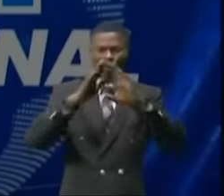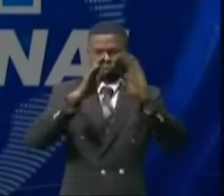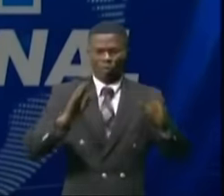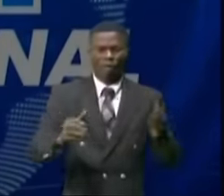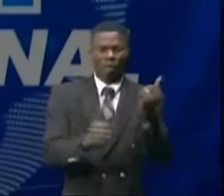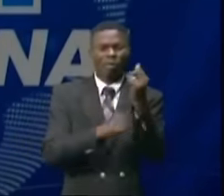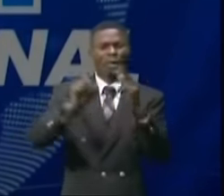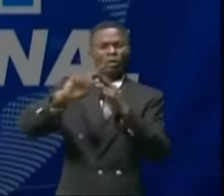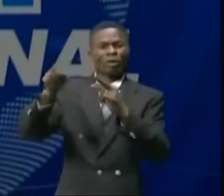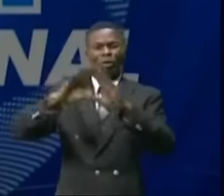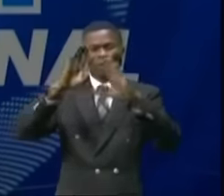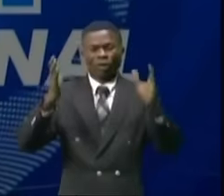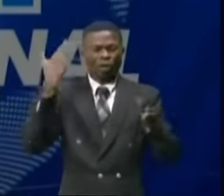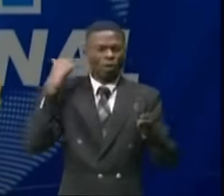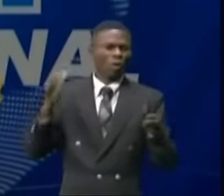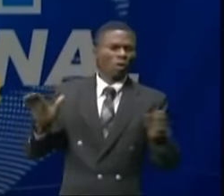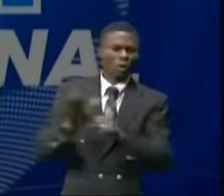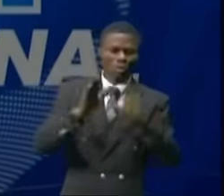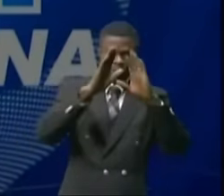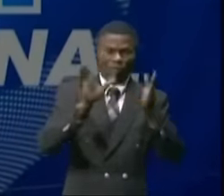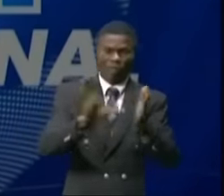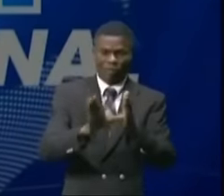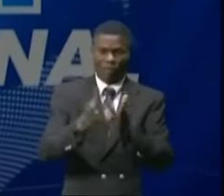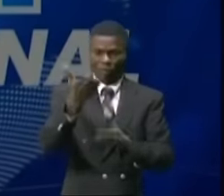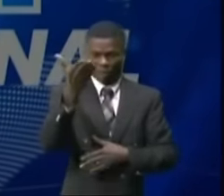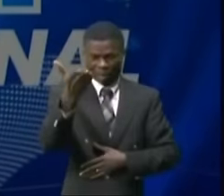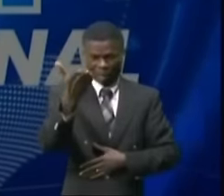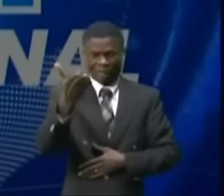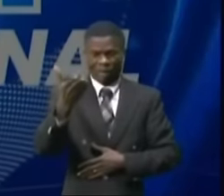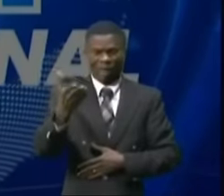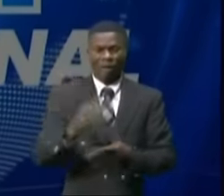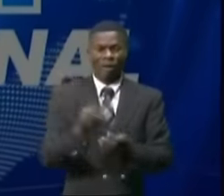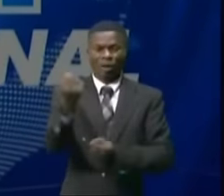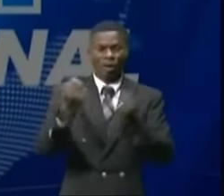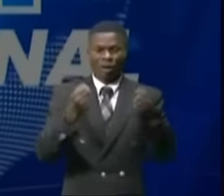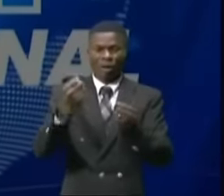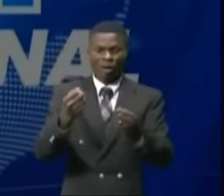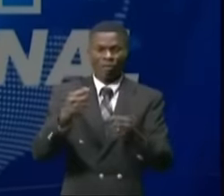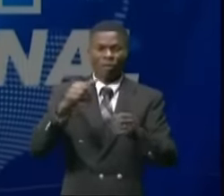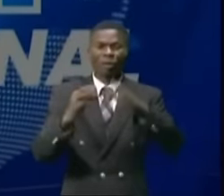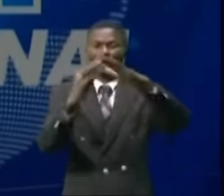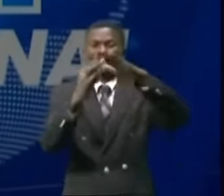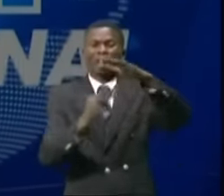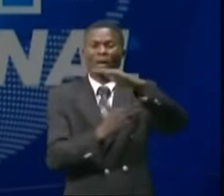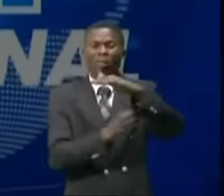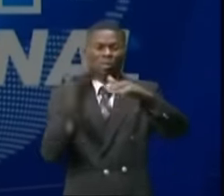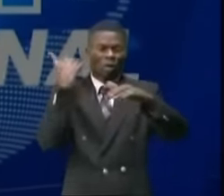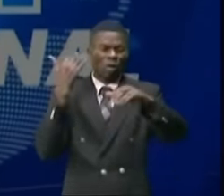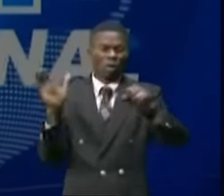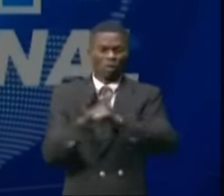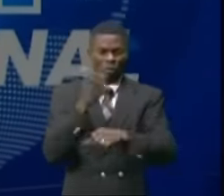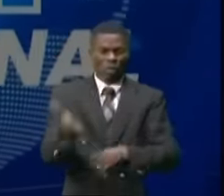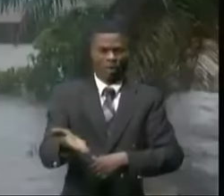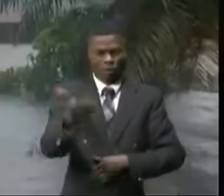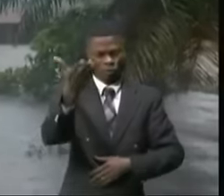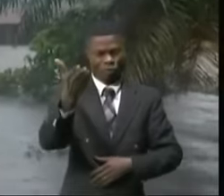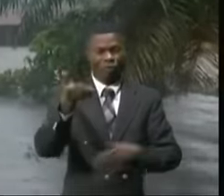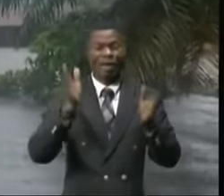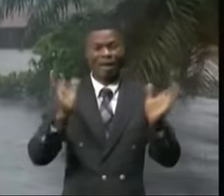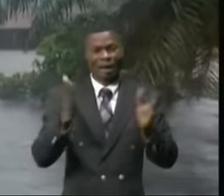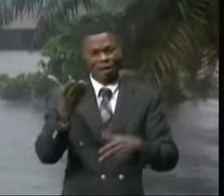fui leur maison. Regardez bien cette première image, un véhicule qui roule sur un pont sous le fleuve Congo. Gaëtan Magalan.